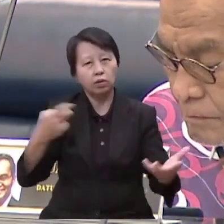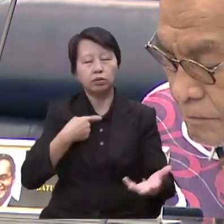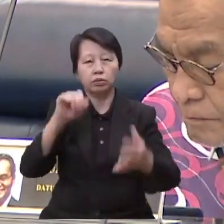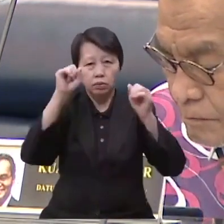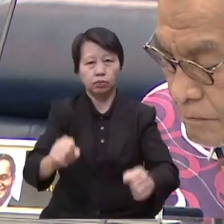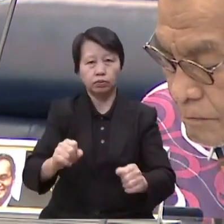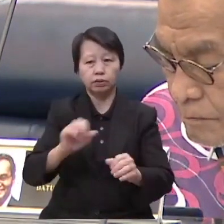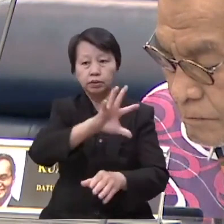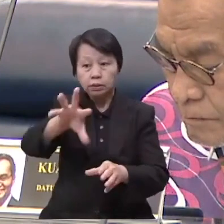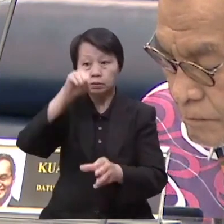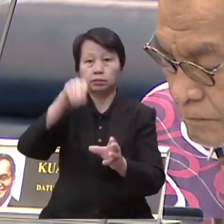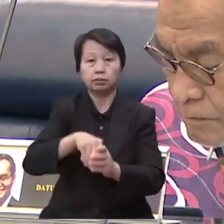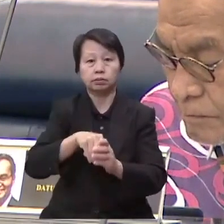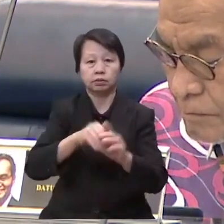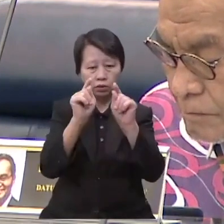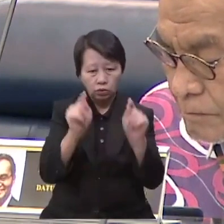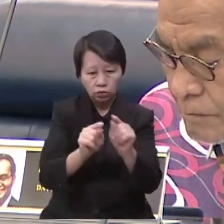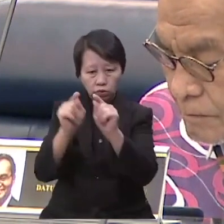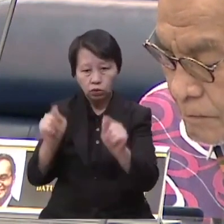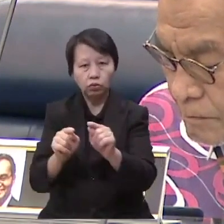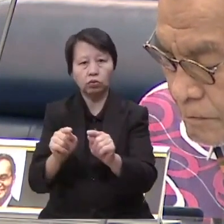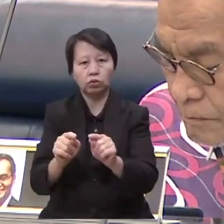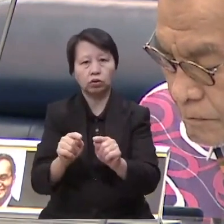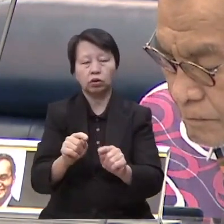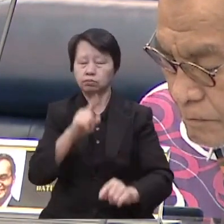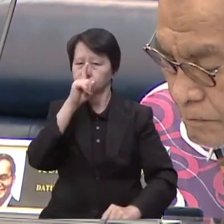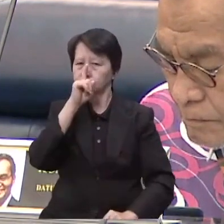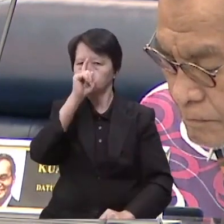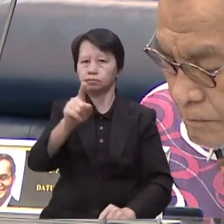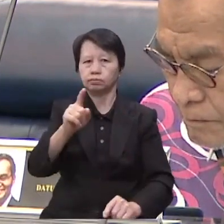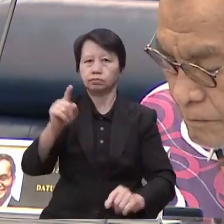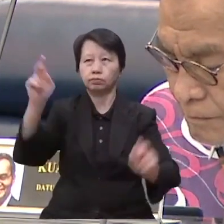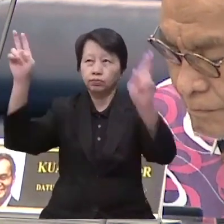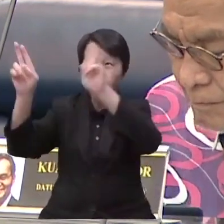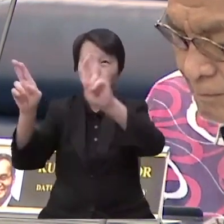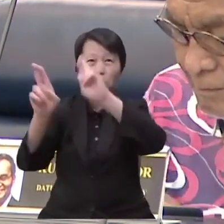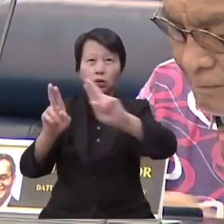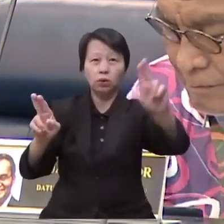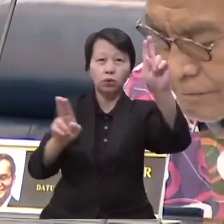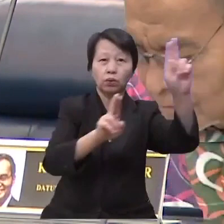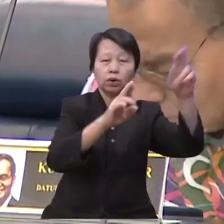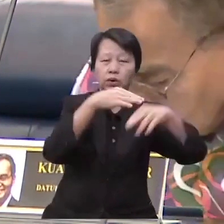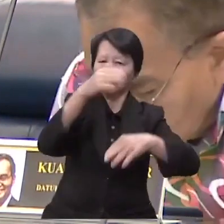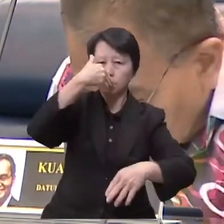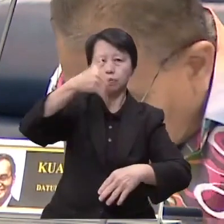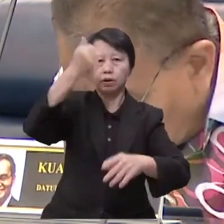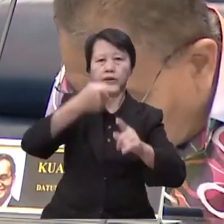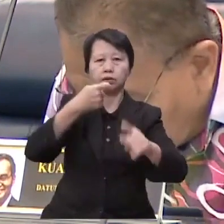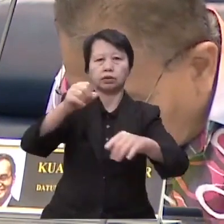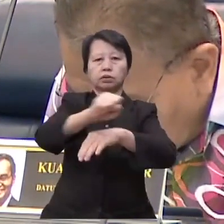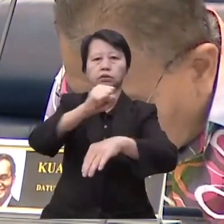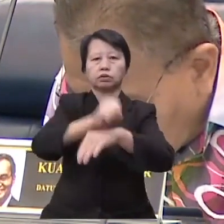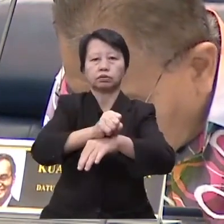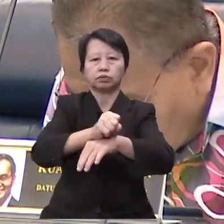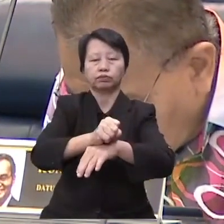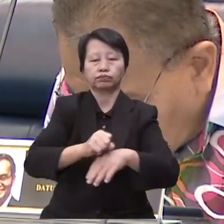boleh include kosa-kosa yang mememastikan bahawa transm act kita lebih berkesan daripada Singapura